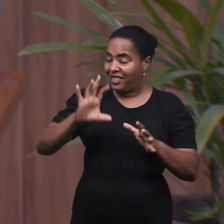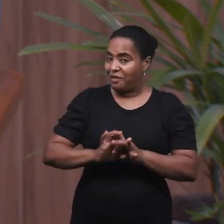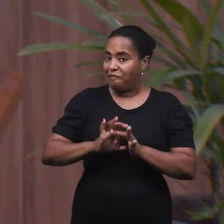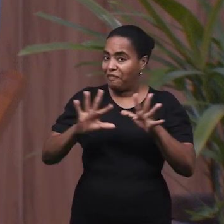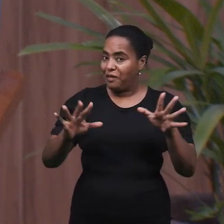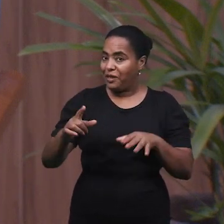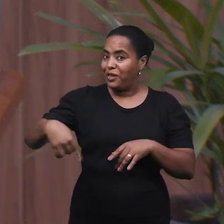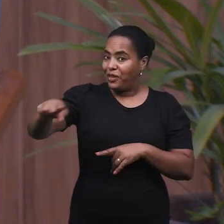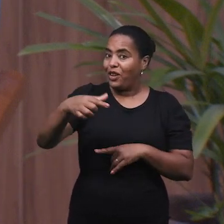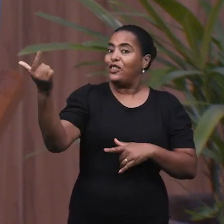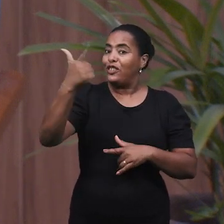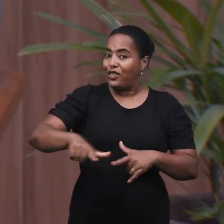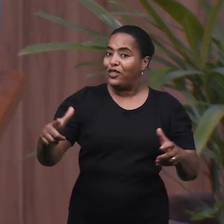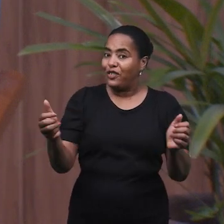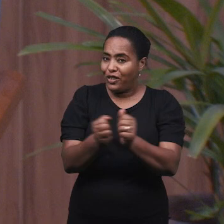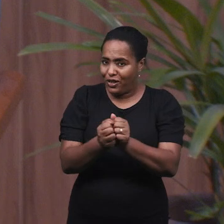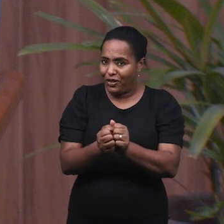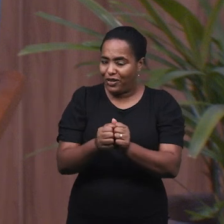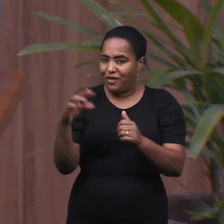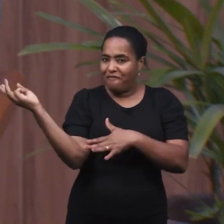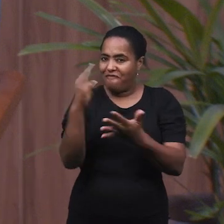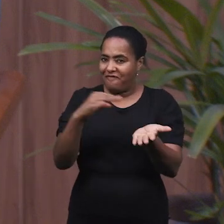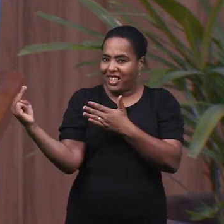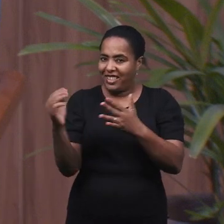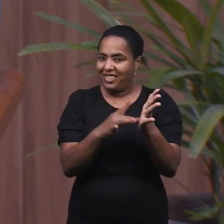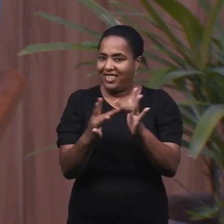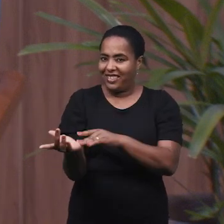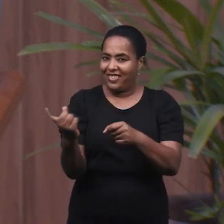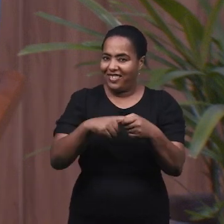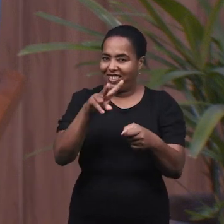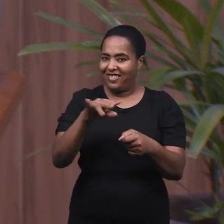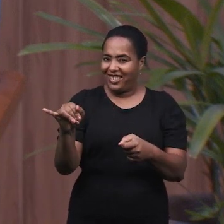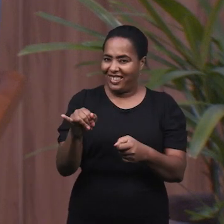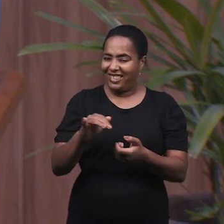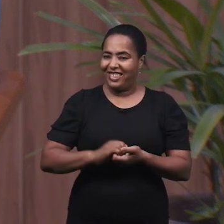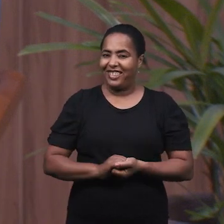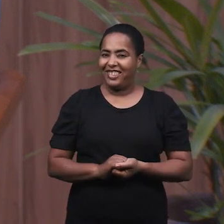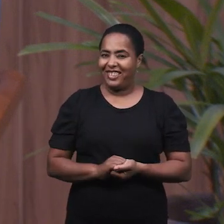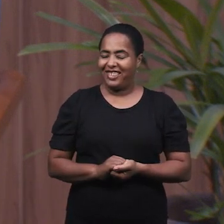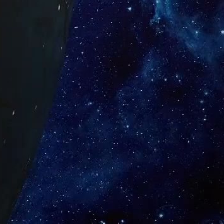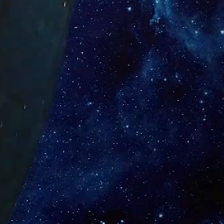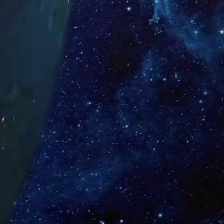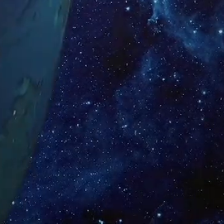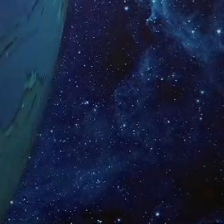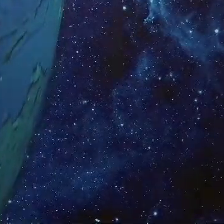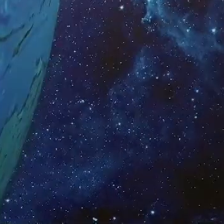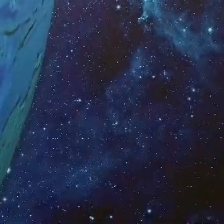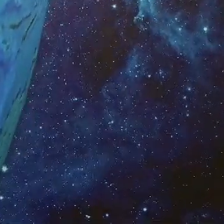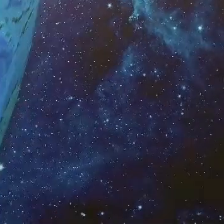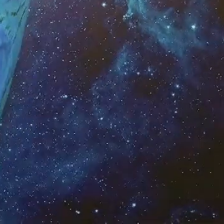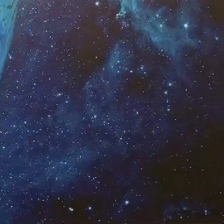prochaine, si le Seigneur nous permet, nous serons ensemble encore une fois. Maranatha, le Seigneur Jésus vient.